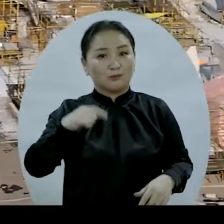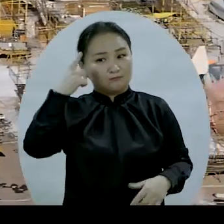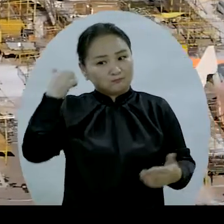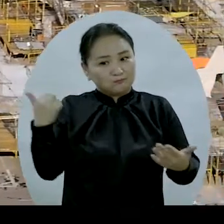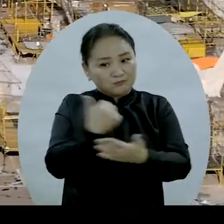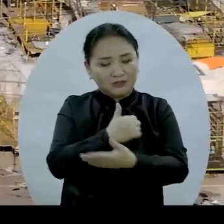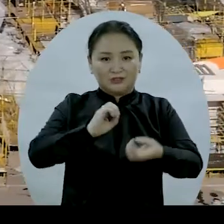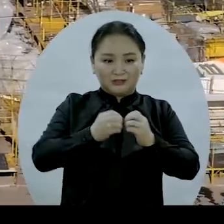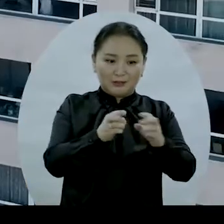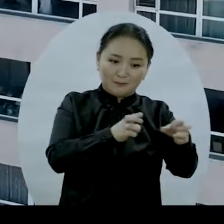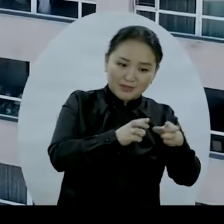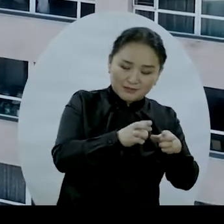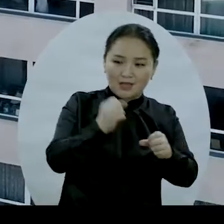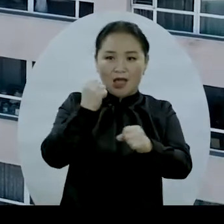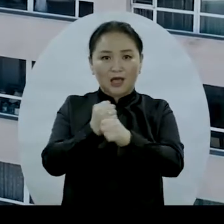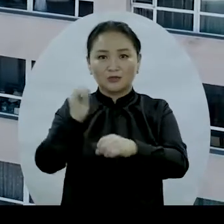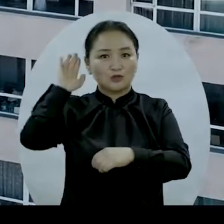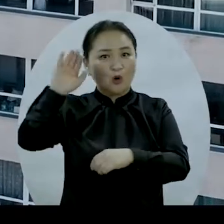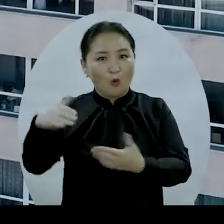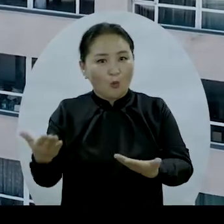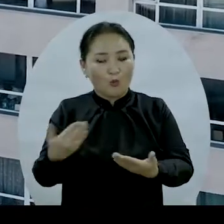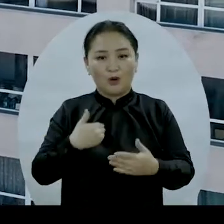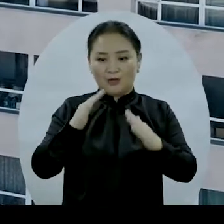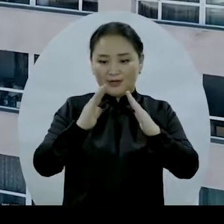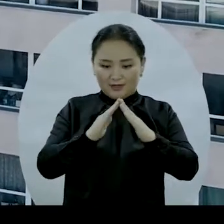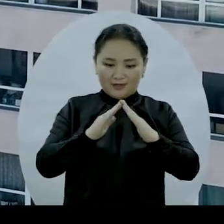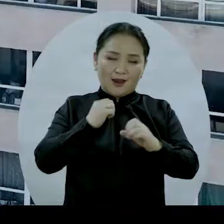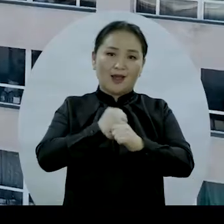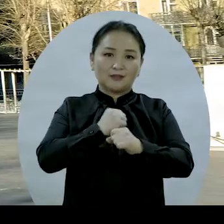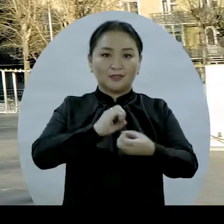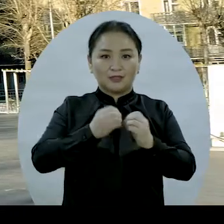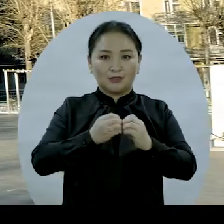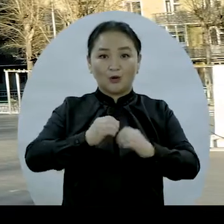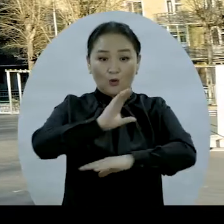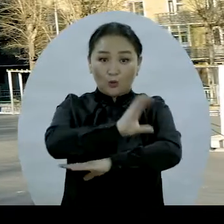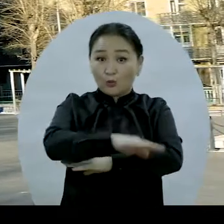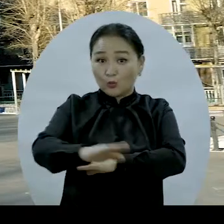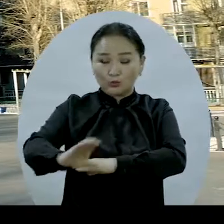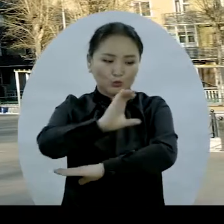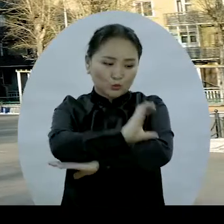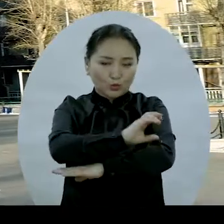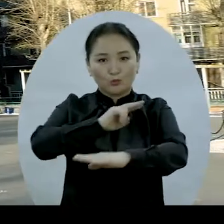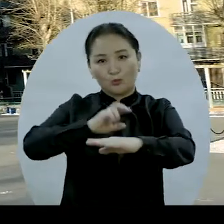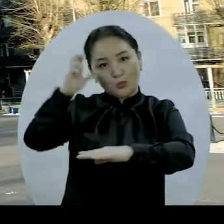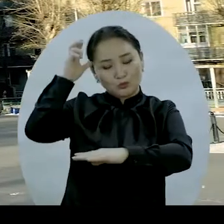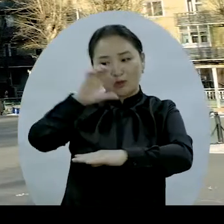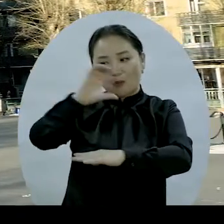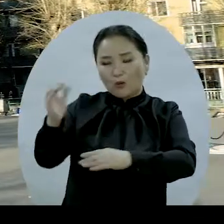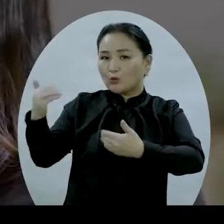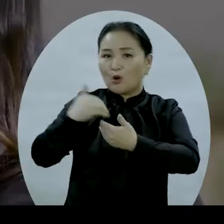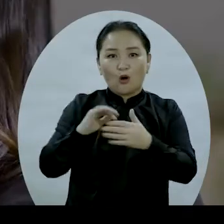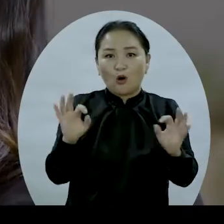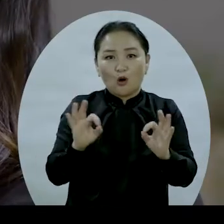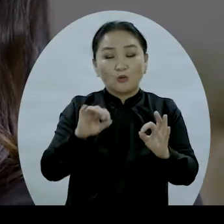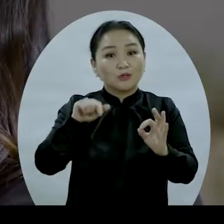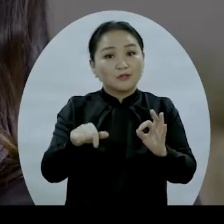өдөр тутмын хийдэг байсан бизнес, ажилтай байхаа байсан ч гэдэг юм уу, илүү гэрээсээ ажиллах, хүүхдүүд сургууль боловсролын байгууллагад хамрагдсан байсан